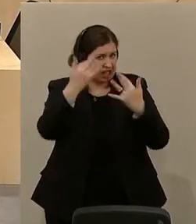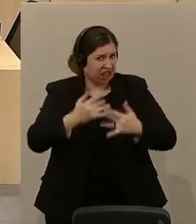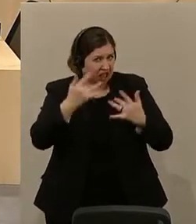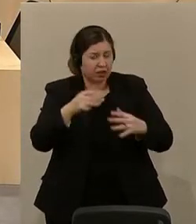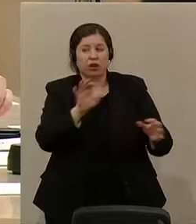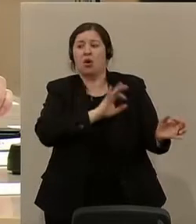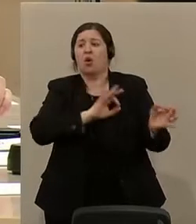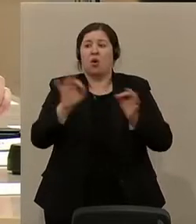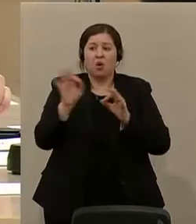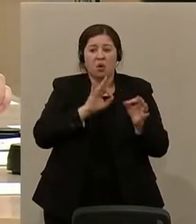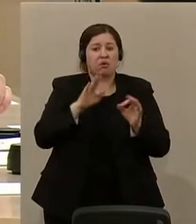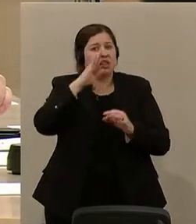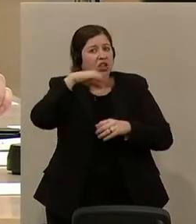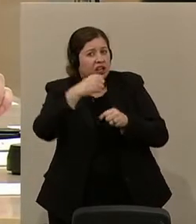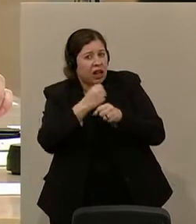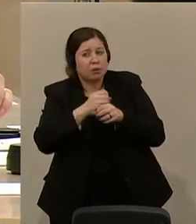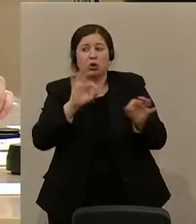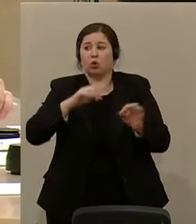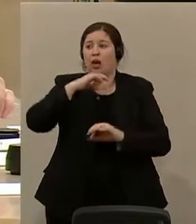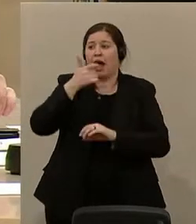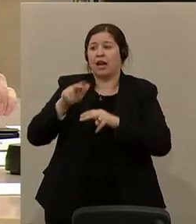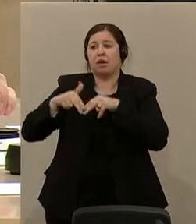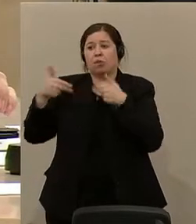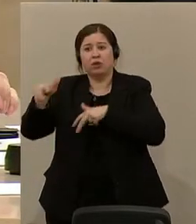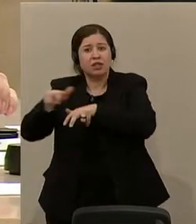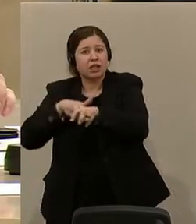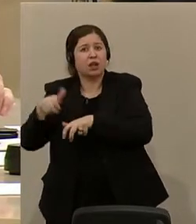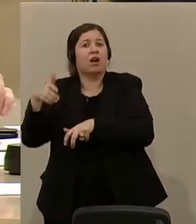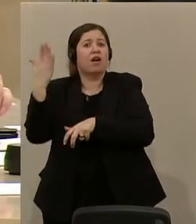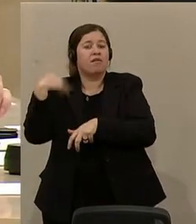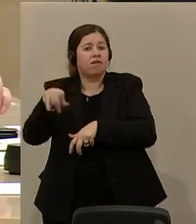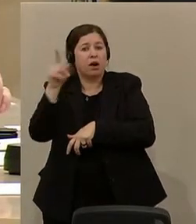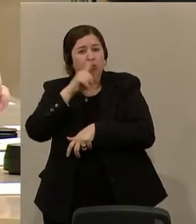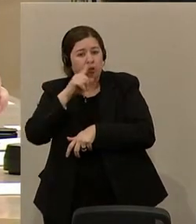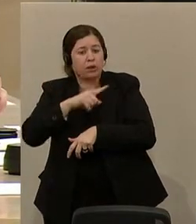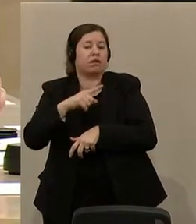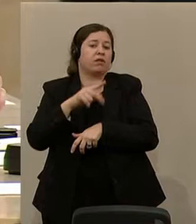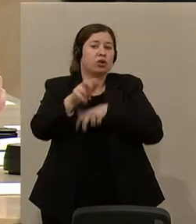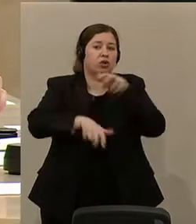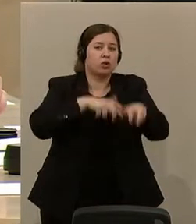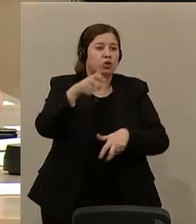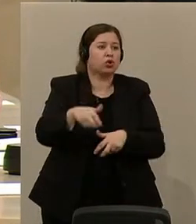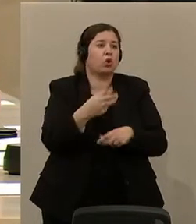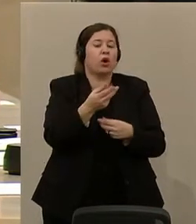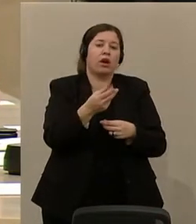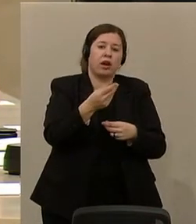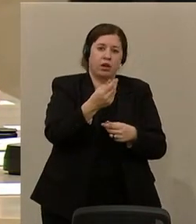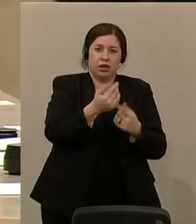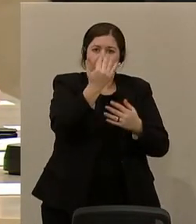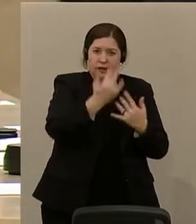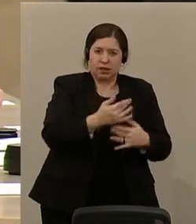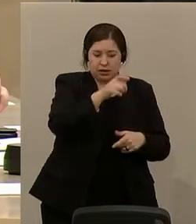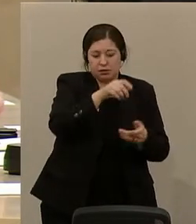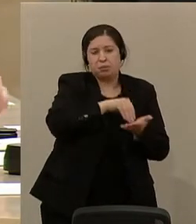versucht hier oder hab die alte bundesregierung hier versucht den steuerzahlerinnen und steuerzahlern ein bisschen beruhigen sand in die augen zu streuen